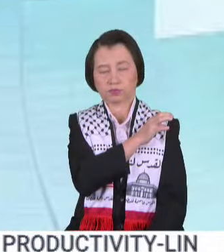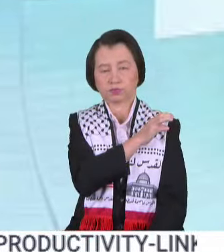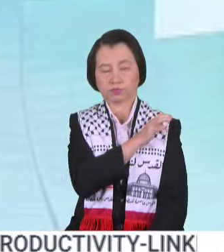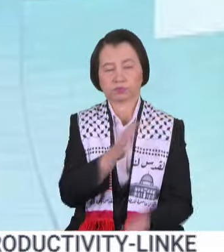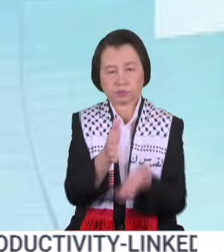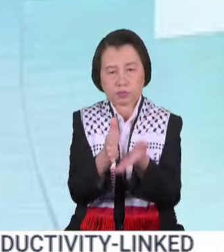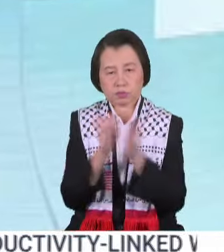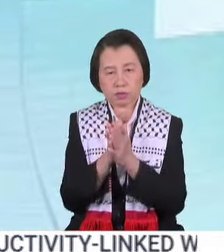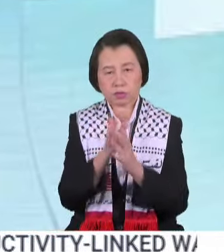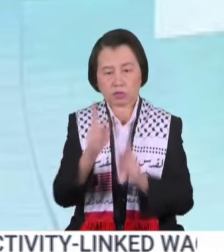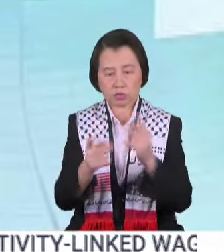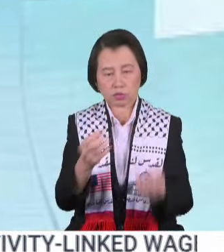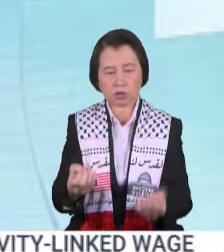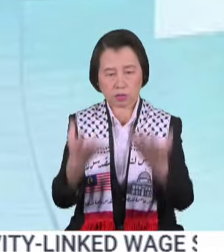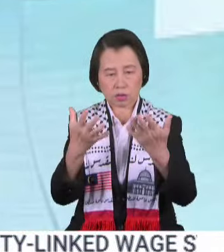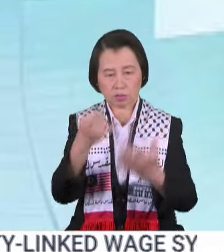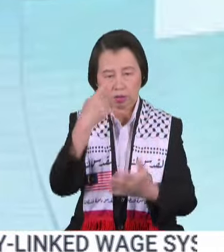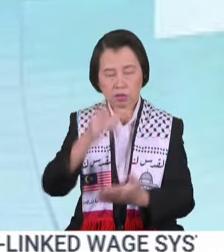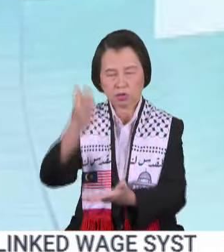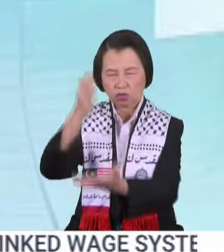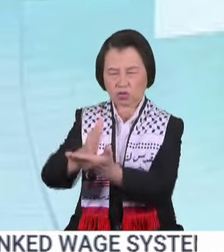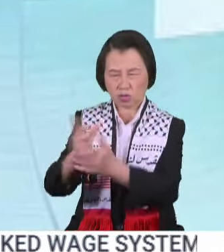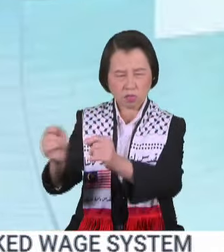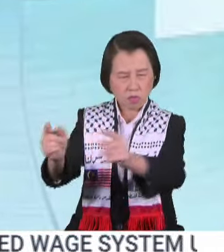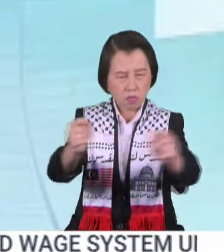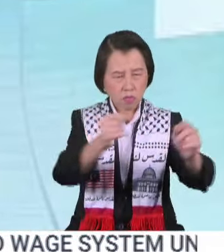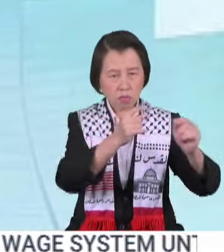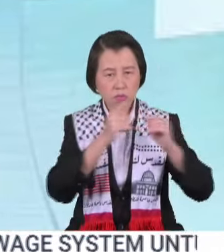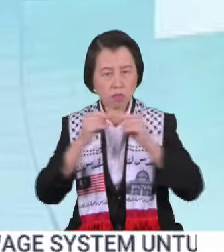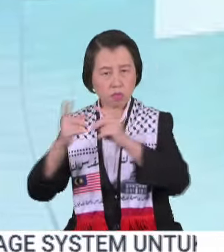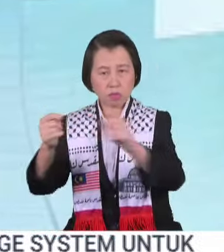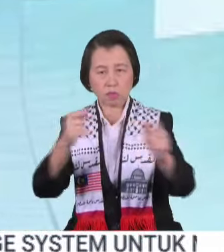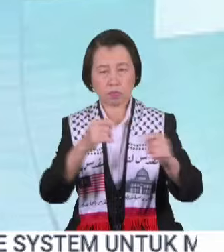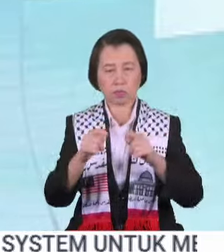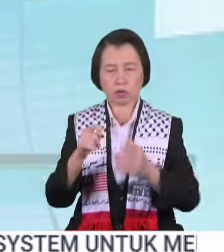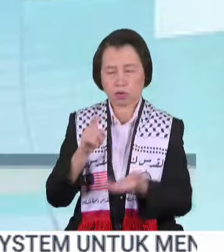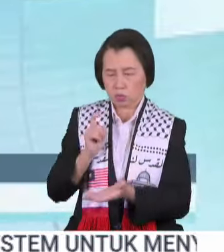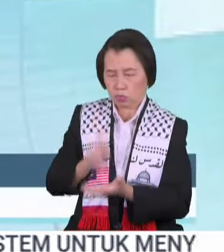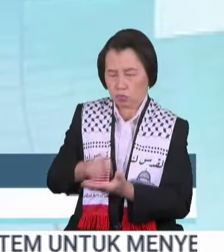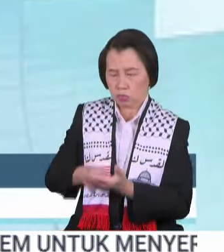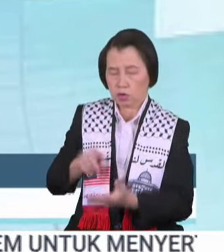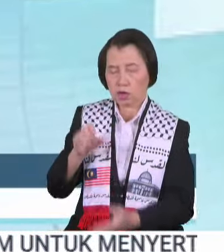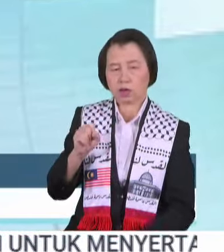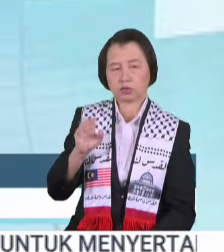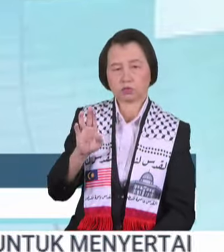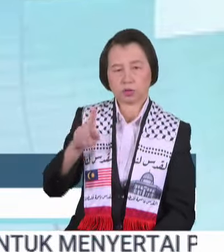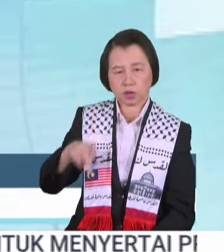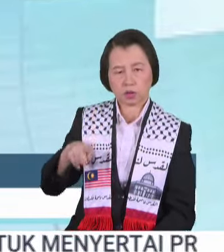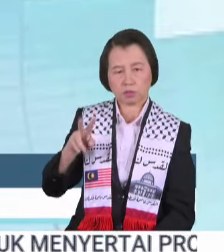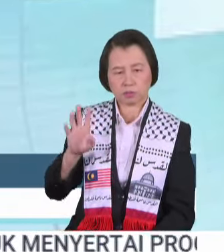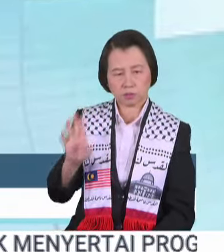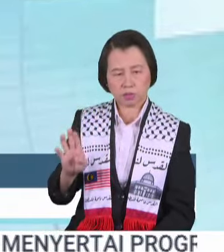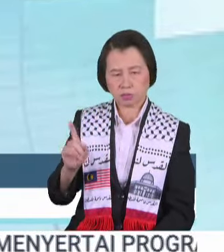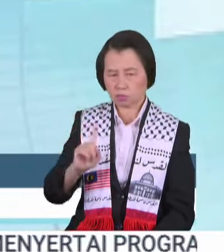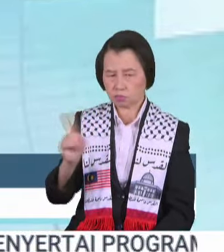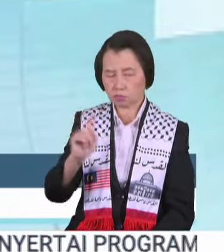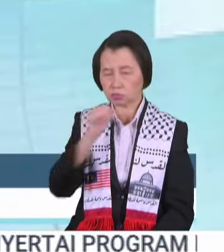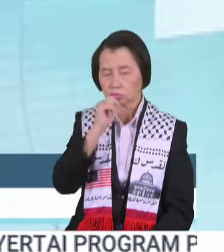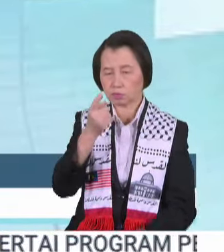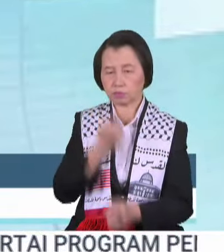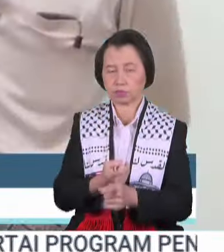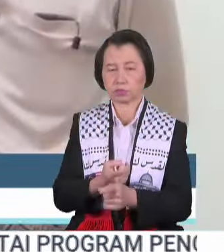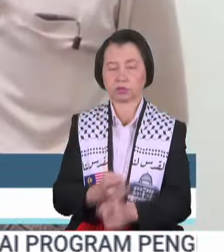Musa meminta orang ramai untuk menghentikan spekulasi berkenaan tunggakan hutang SPNB yang tidak benar.